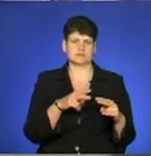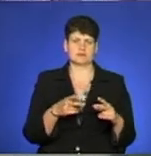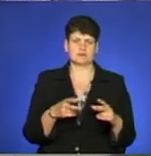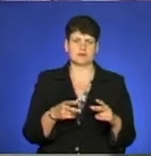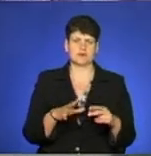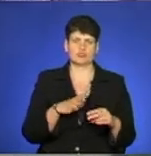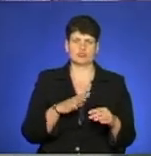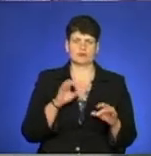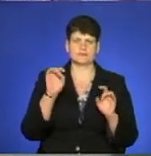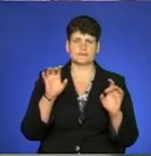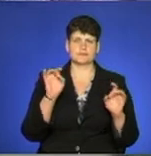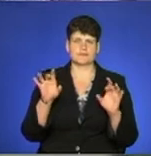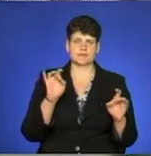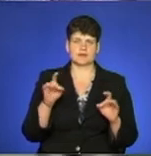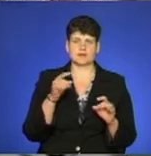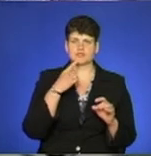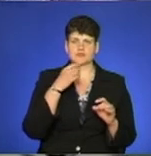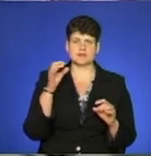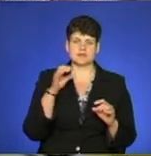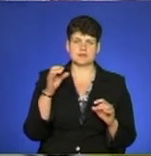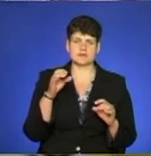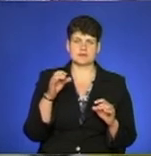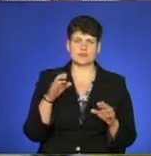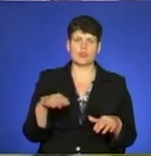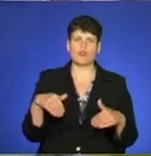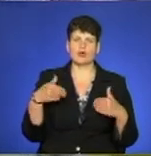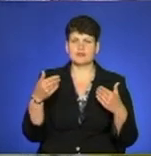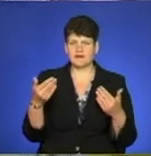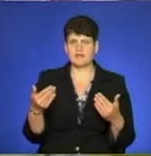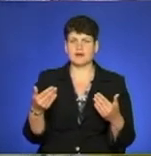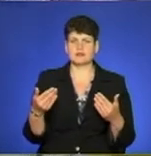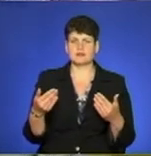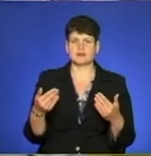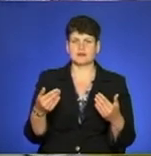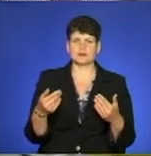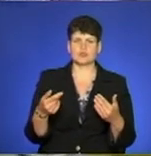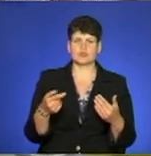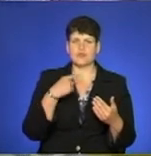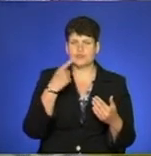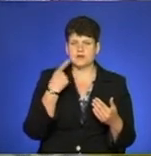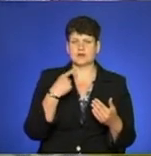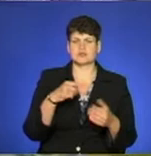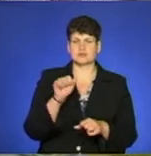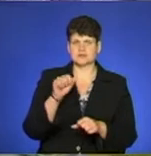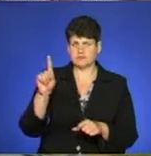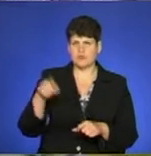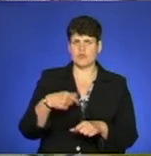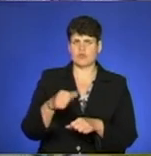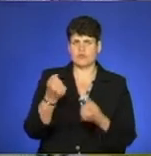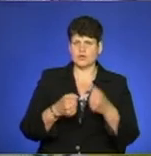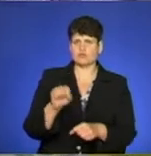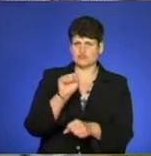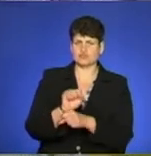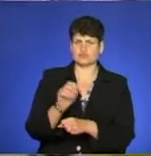включені пропускові маячки червоно-синього кольору, подавали вербальні команди з вимогою водієві, щоб він